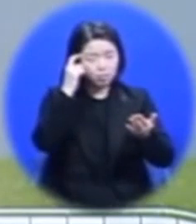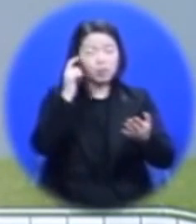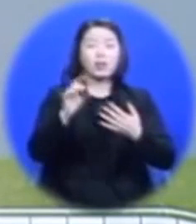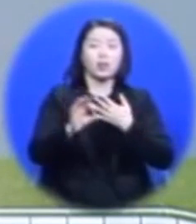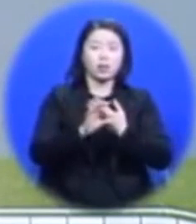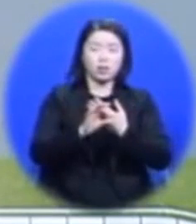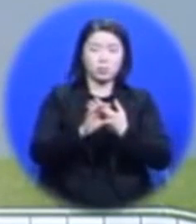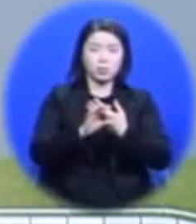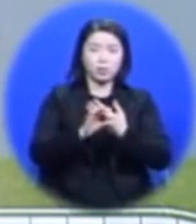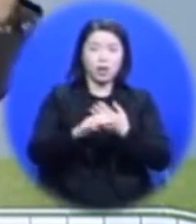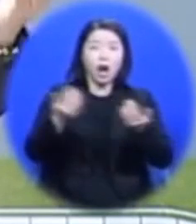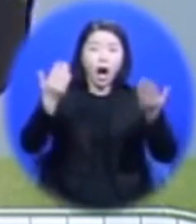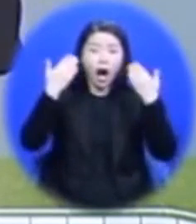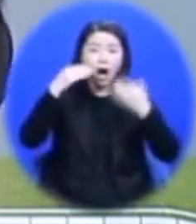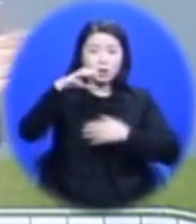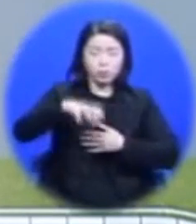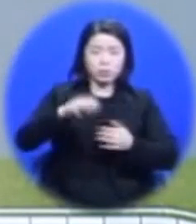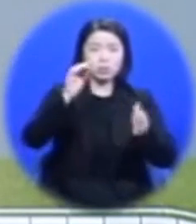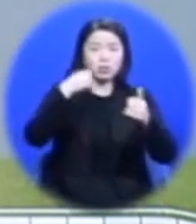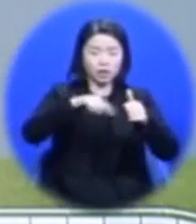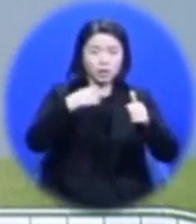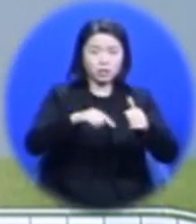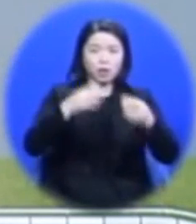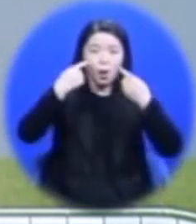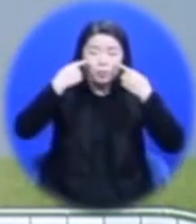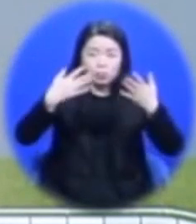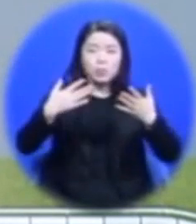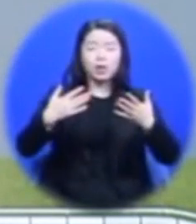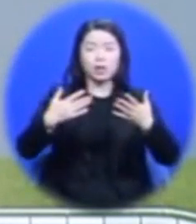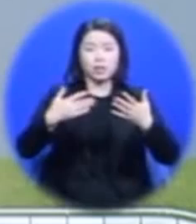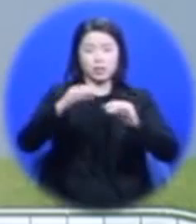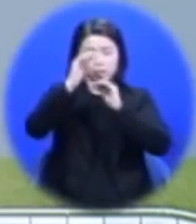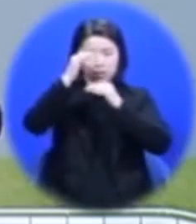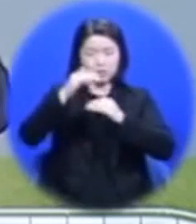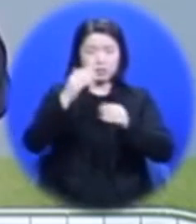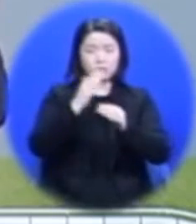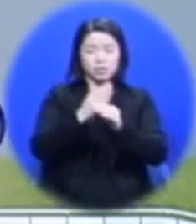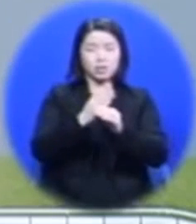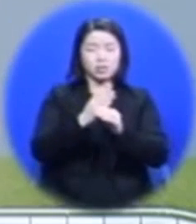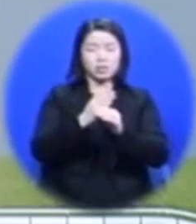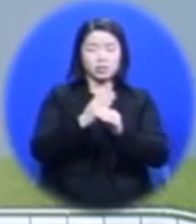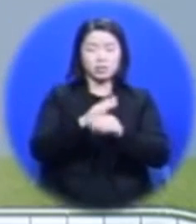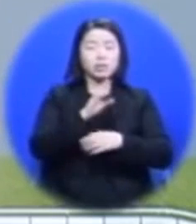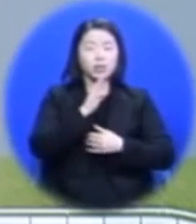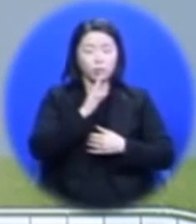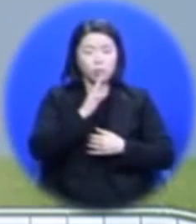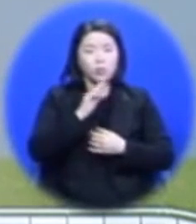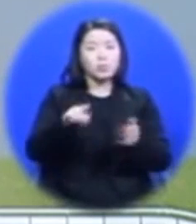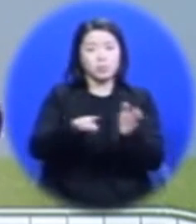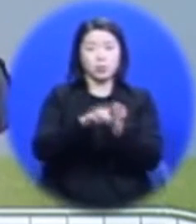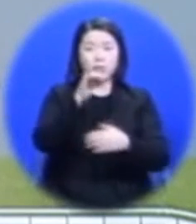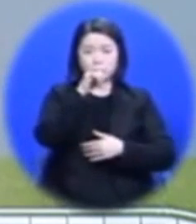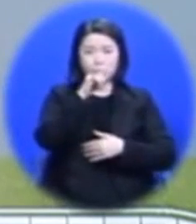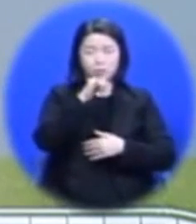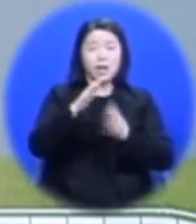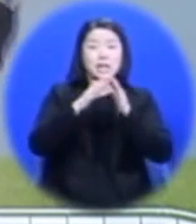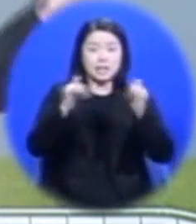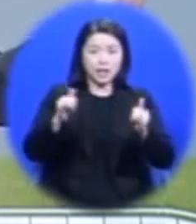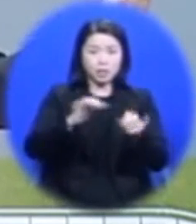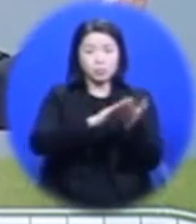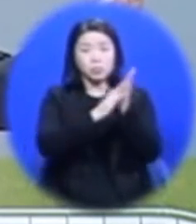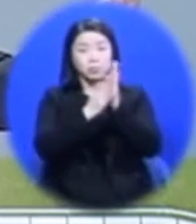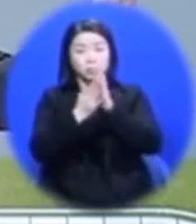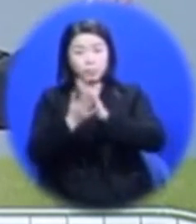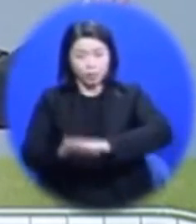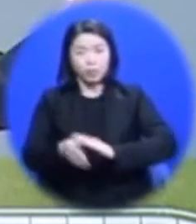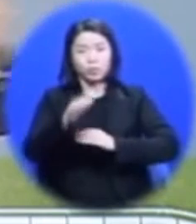그런데 학교에서 가르치는 거는 분명한 사실이라고 믿어요. 사람은 진화가 됐어. 이건 아주 확실한